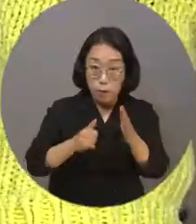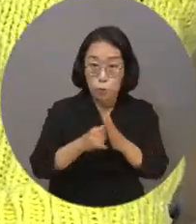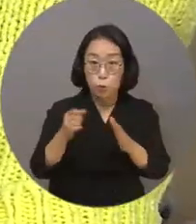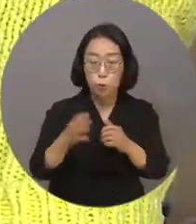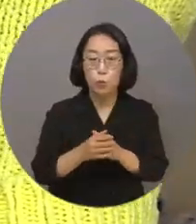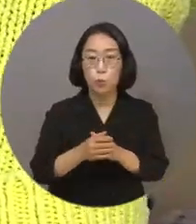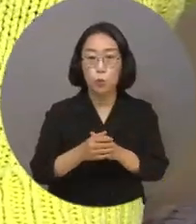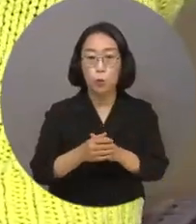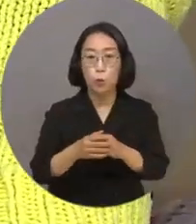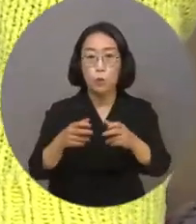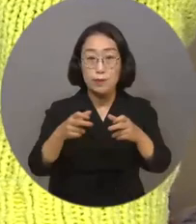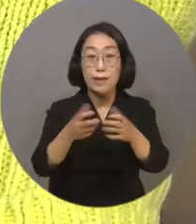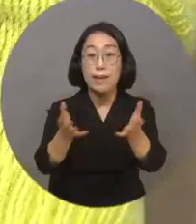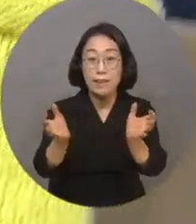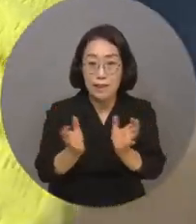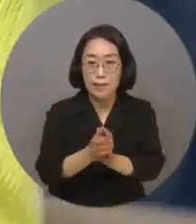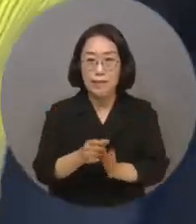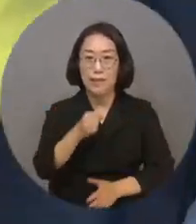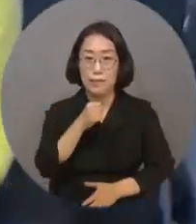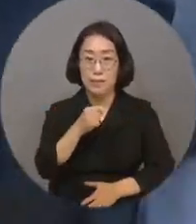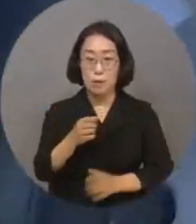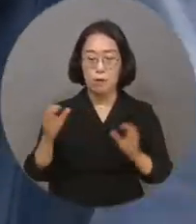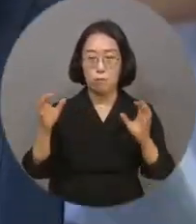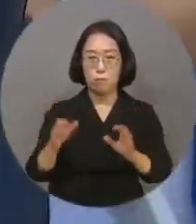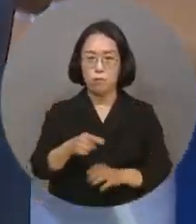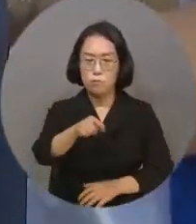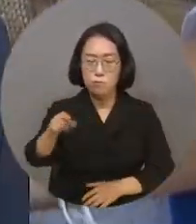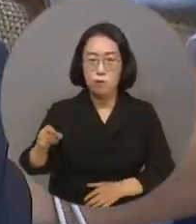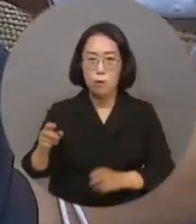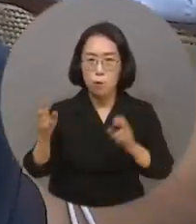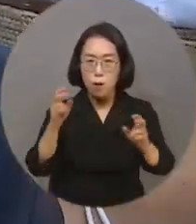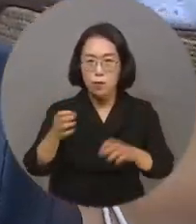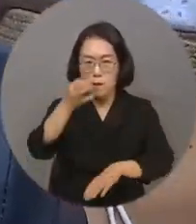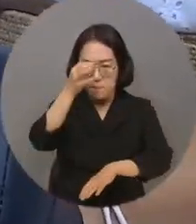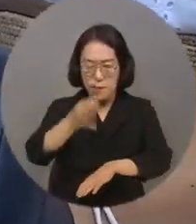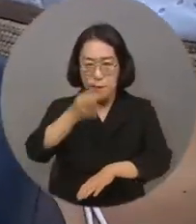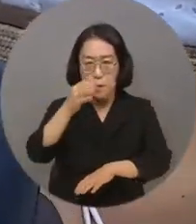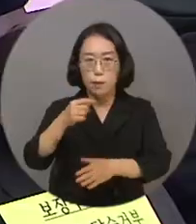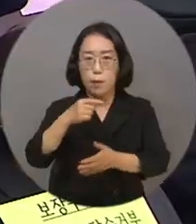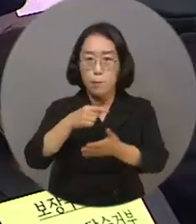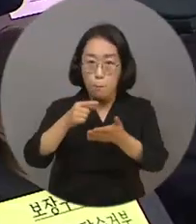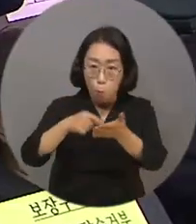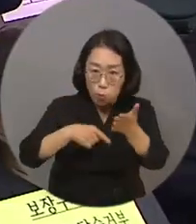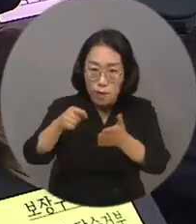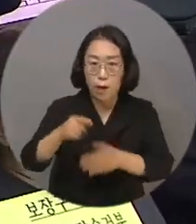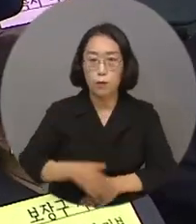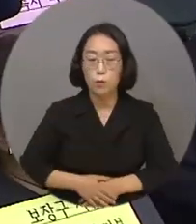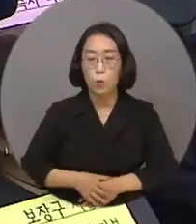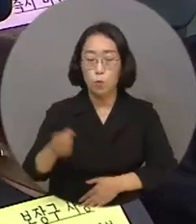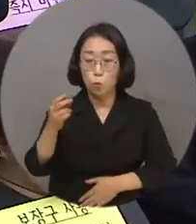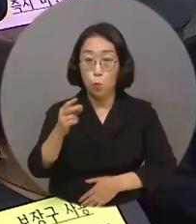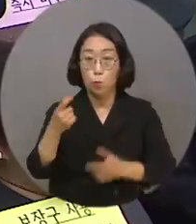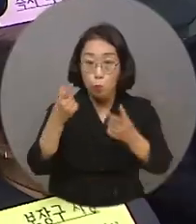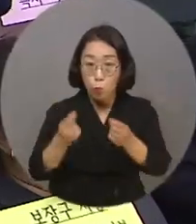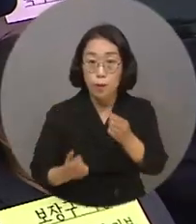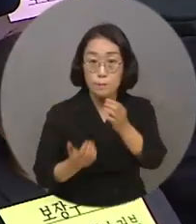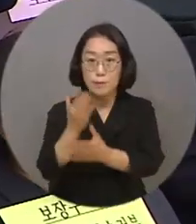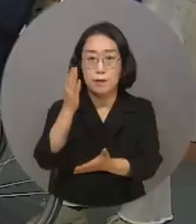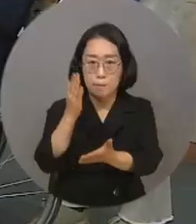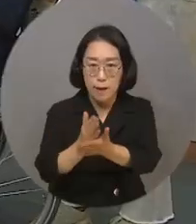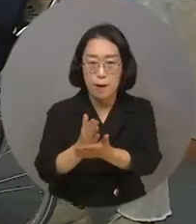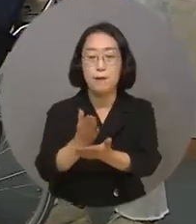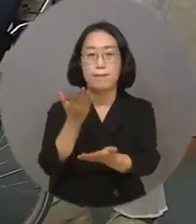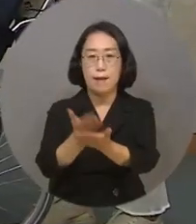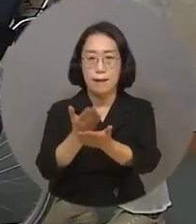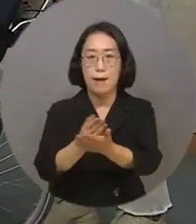등은 기자회견을 열고 아시아나항공의 진심 어린 사과와 피해부상 재발 방지 대책 마련 등을 요구했습니다